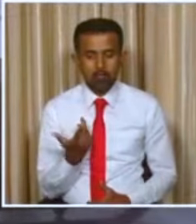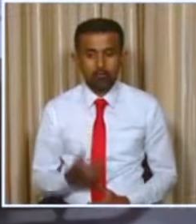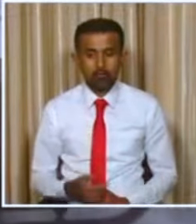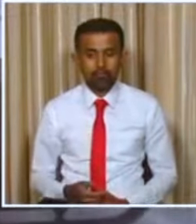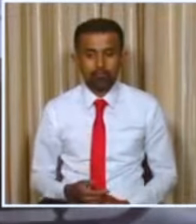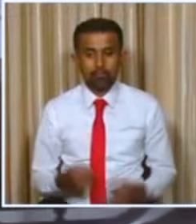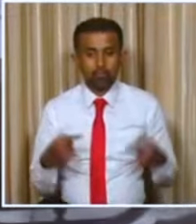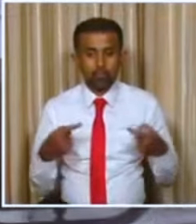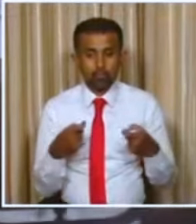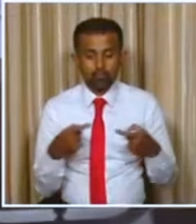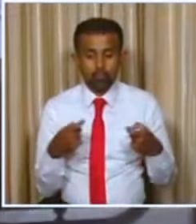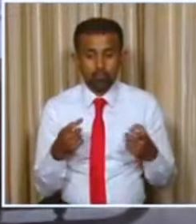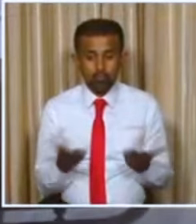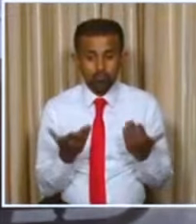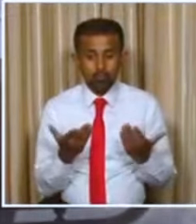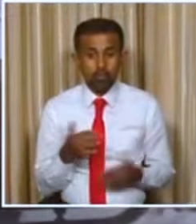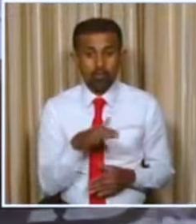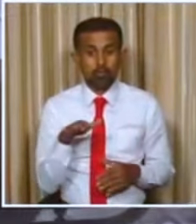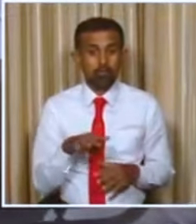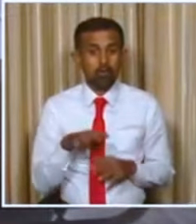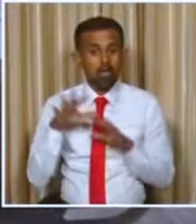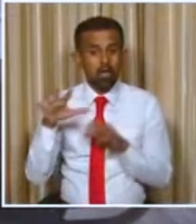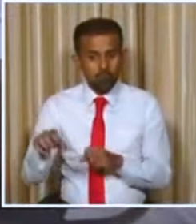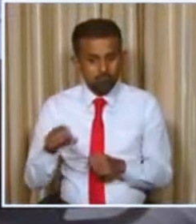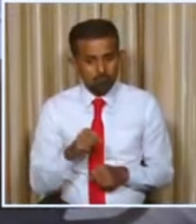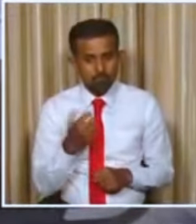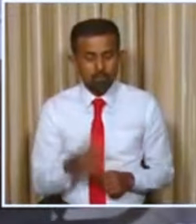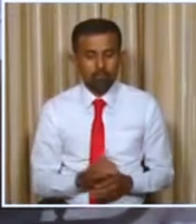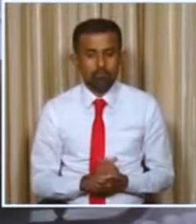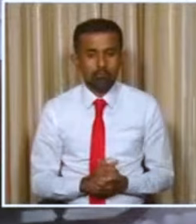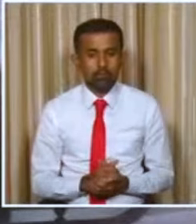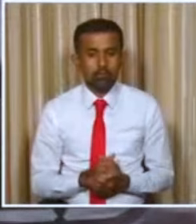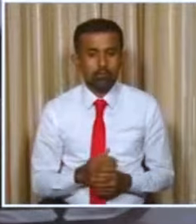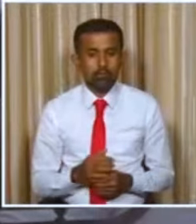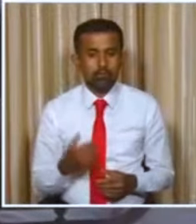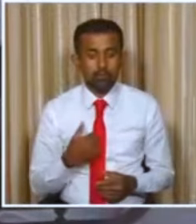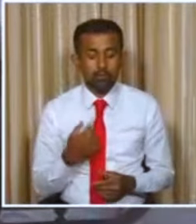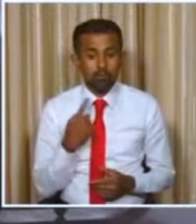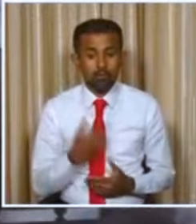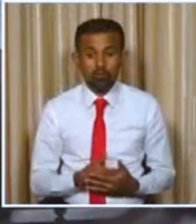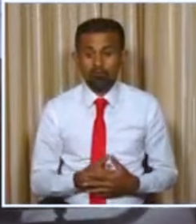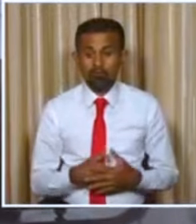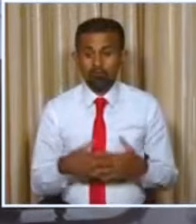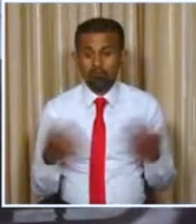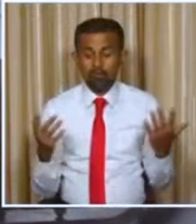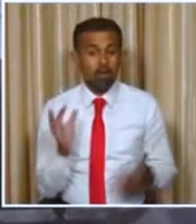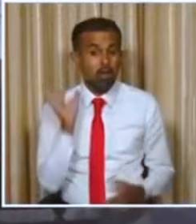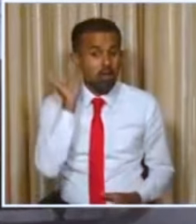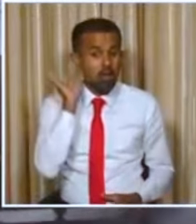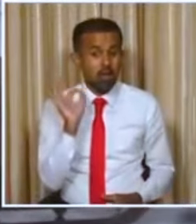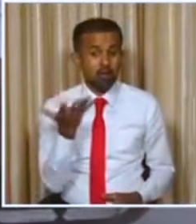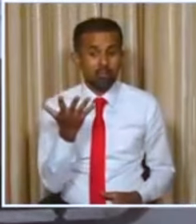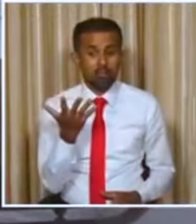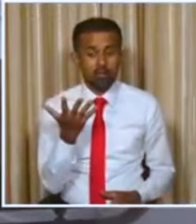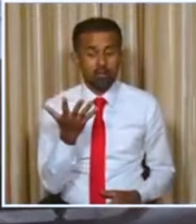எவ்வளவு பெருந்தொகையான தங்கங்களை நீங்கள் கைப்பற்றினீர்கள், அவை எந்தளவு நேர்த்தியாக அங்கே பேணி பாதுகாக்கப்பட்டிருந்தது தமிழீழ